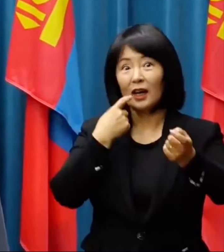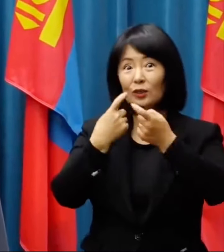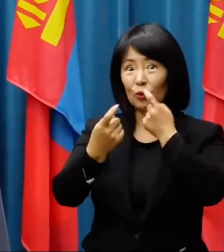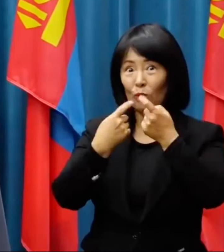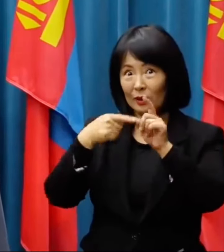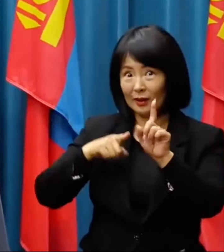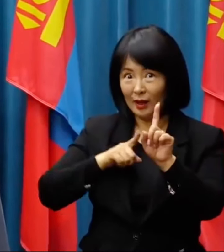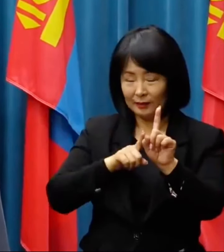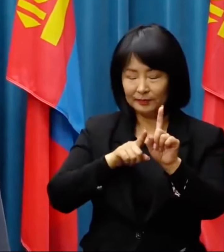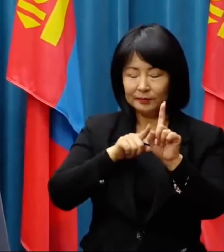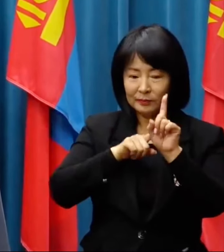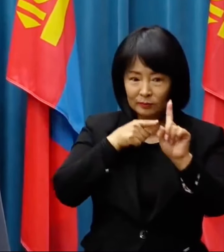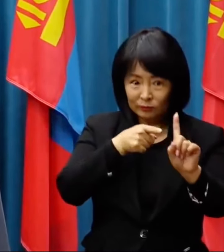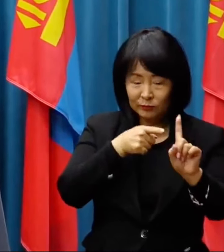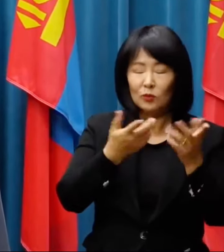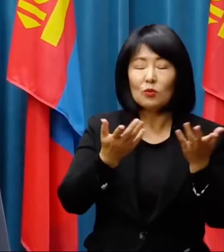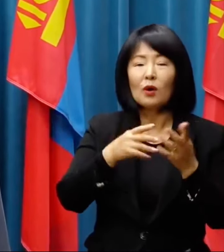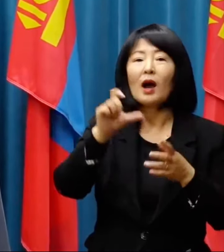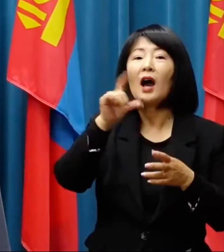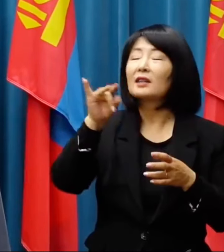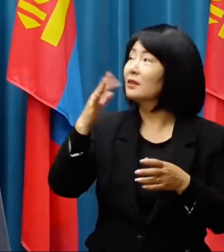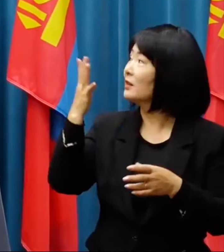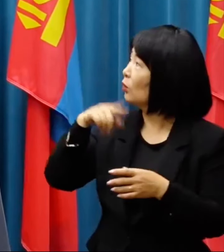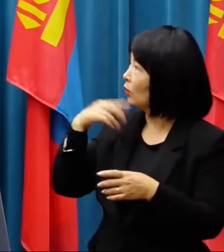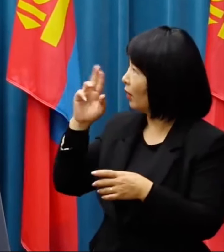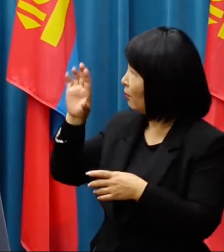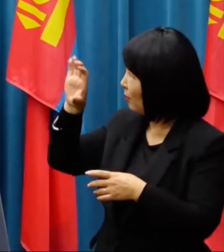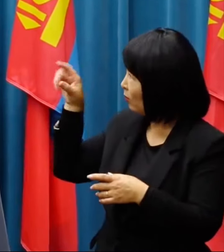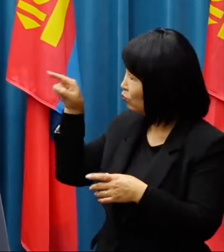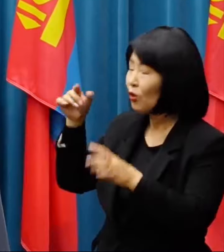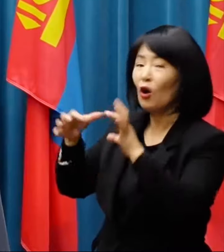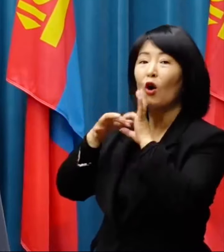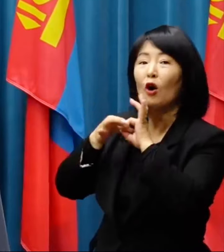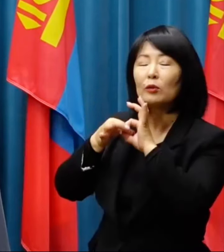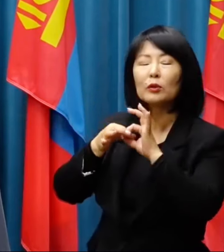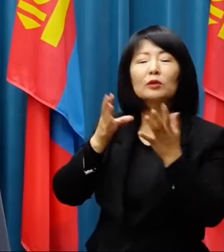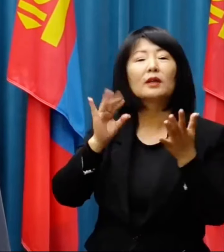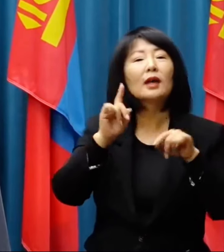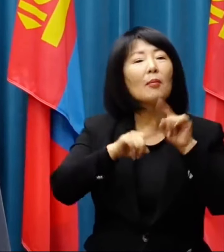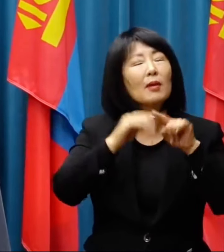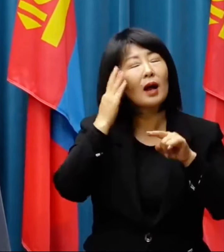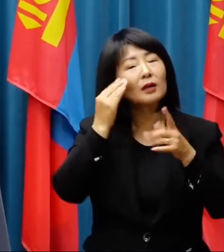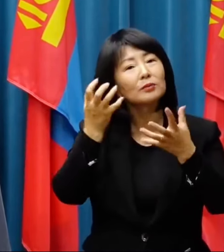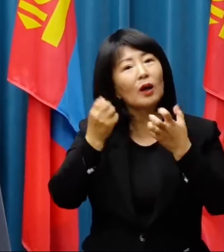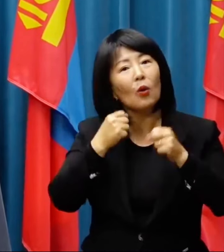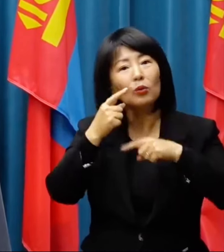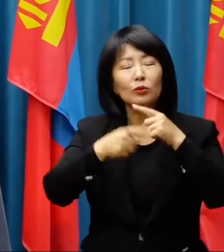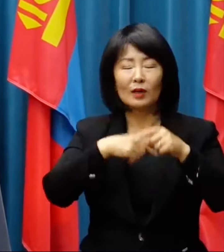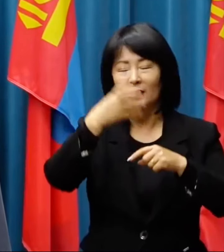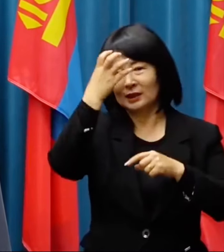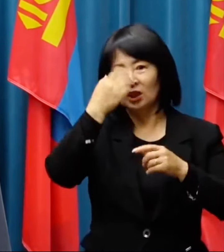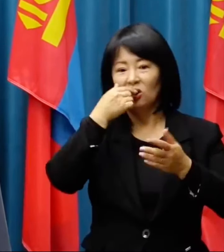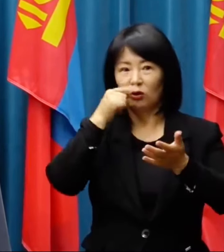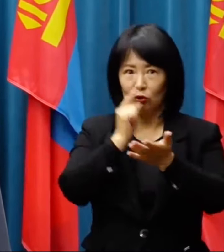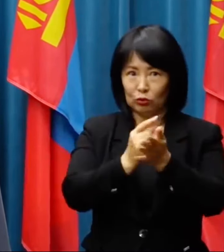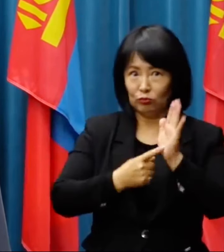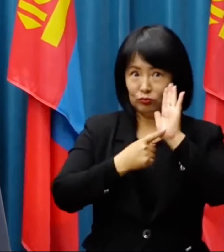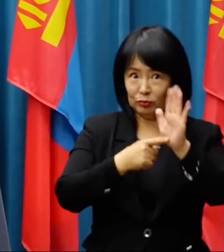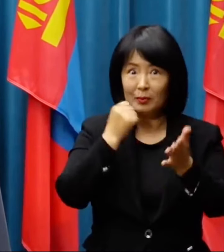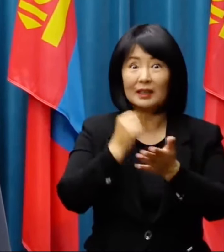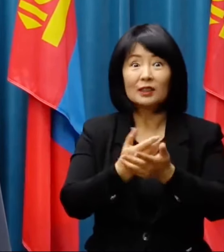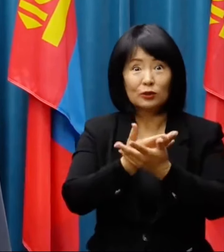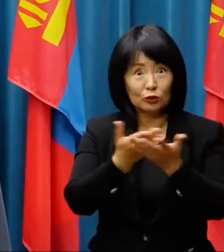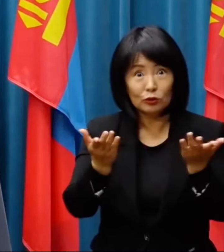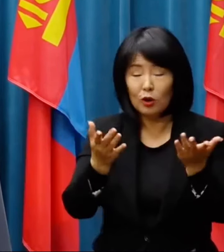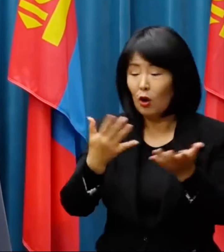Сайн. Эрдэнэ засгийн газрын офицуд компаний талаар авах арга хэмжээний тухай засгийн газрын тогтоолыг баталлаа.